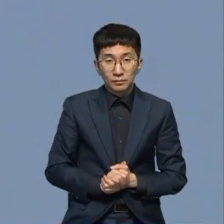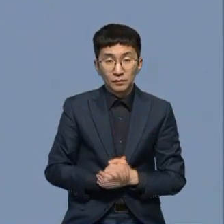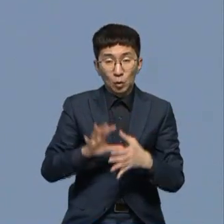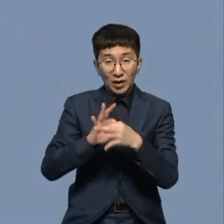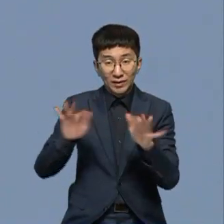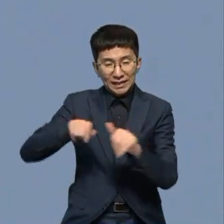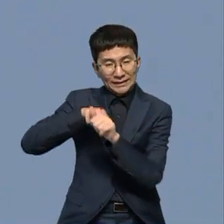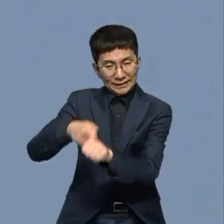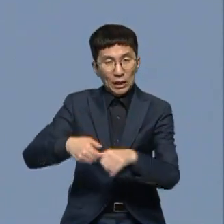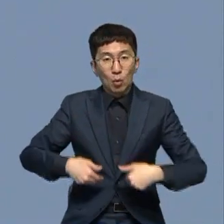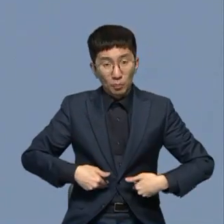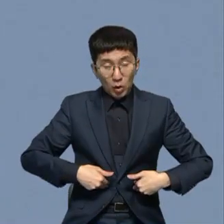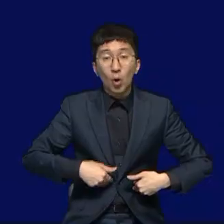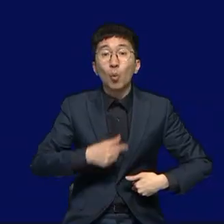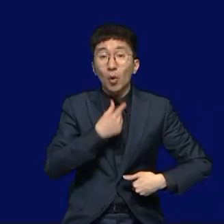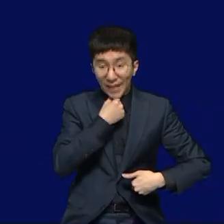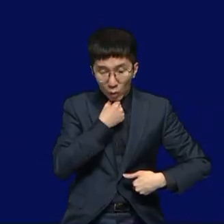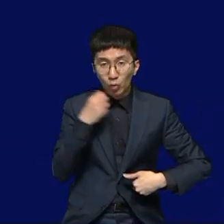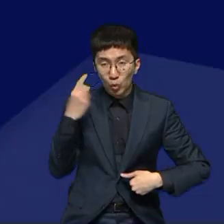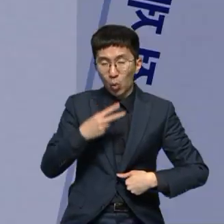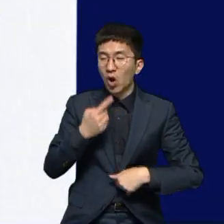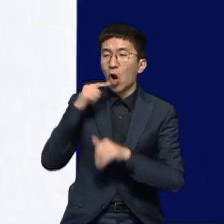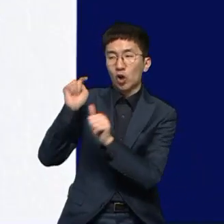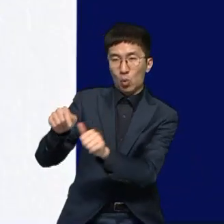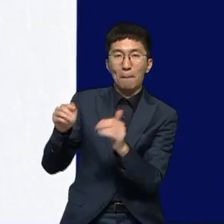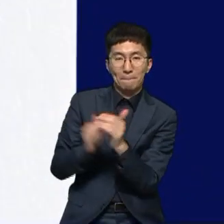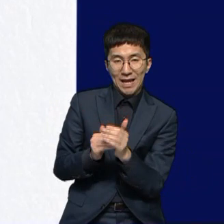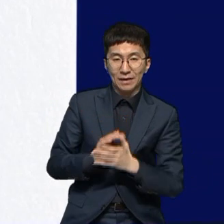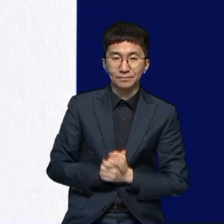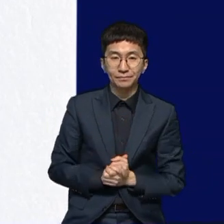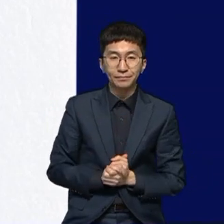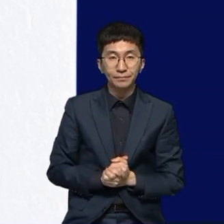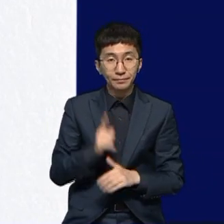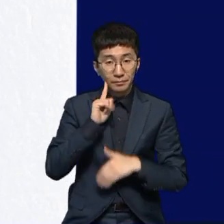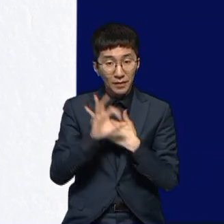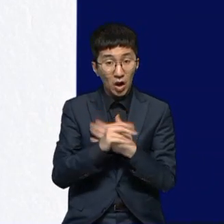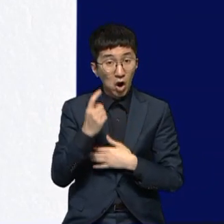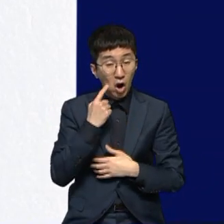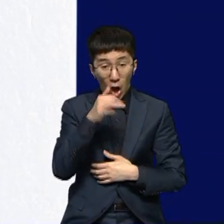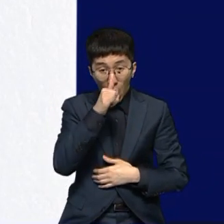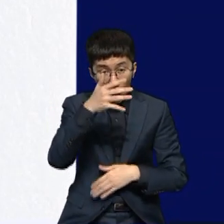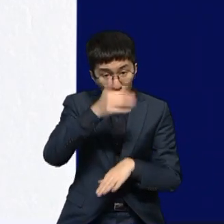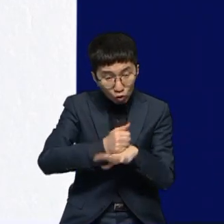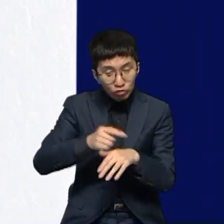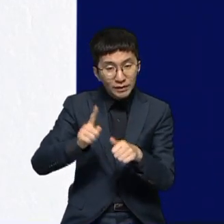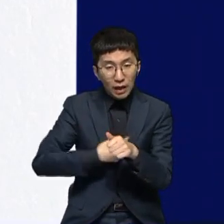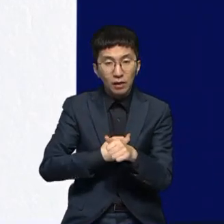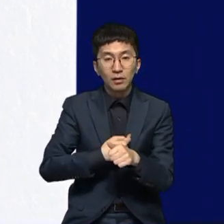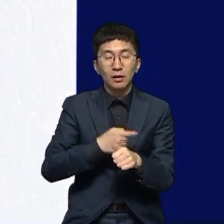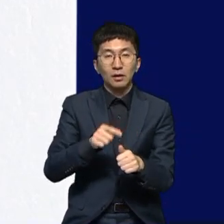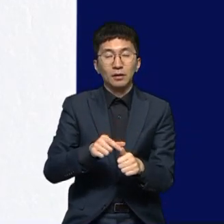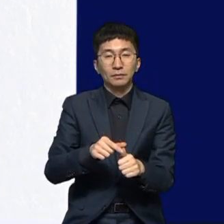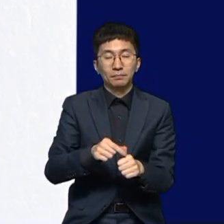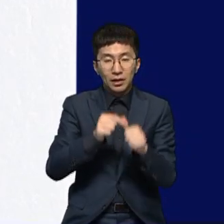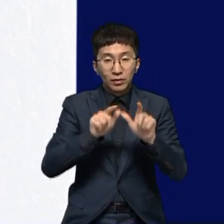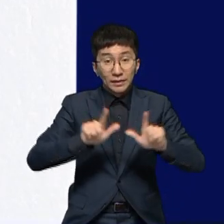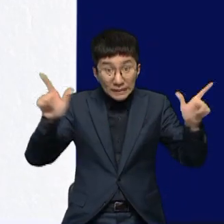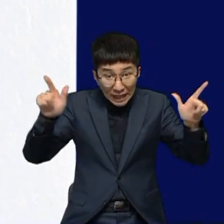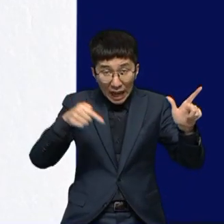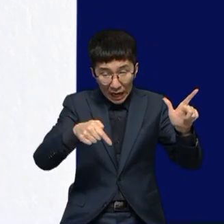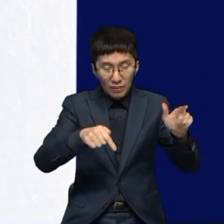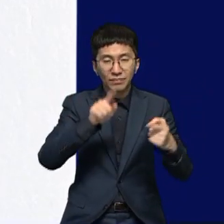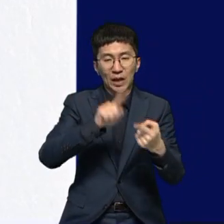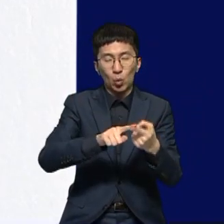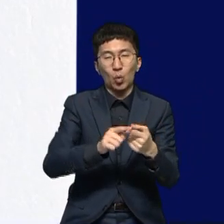요구와 함께 기관 경고 처분을 내리고 지원서에서 허위가 발견되면 발령일자로 임용을 취소한다는 규정에 따라